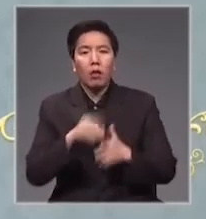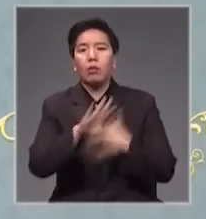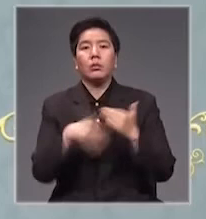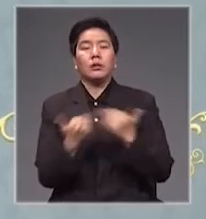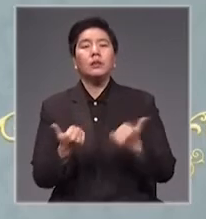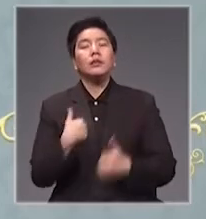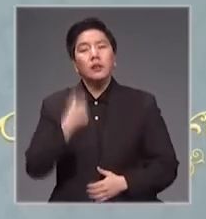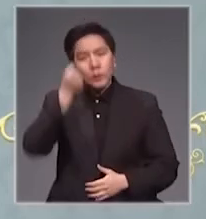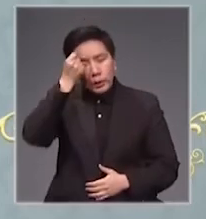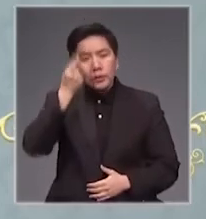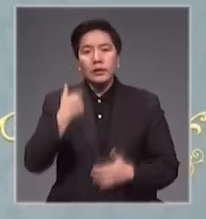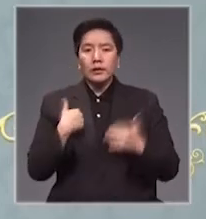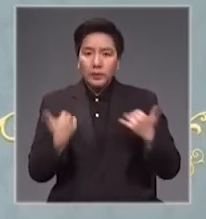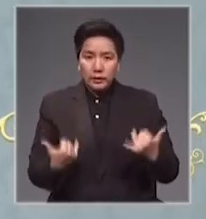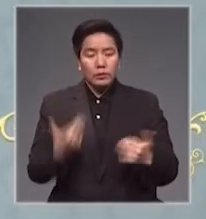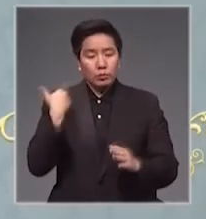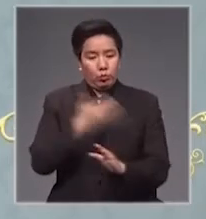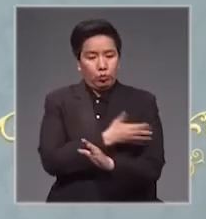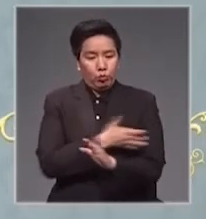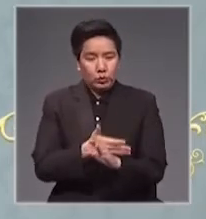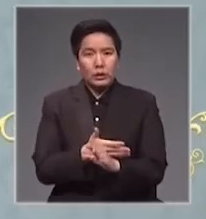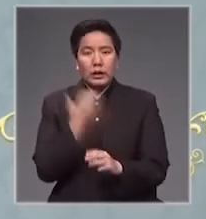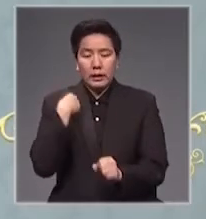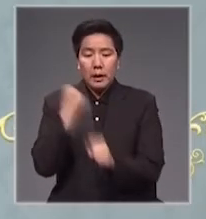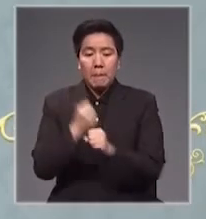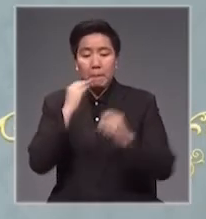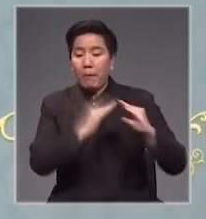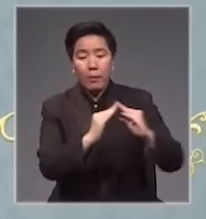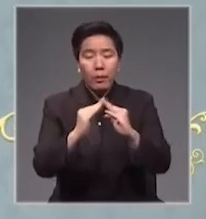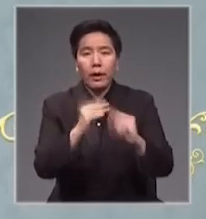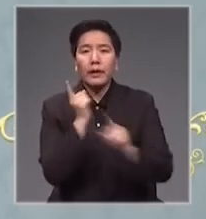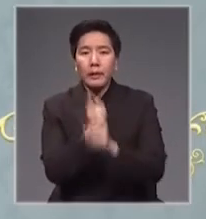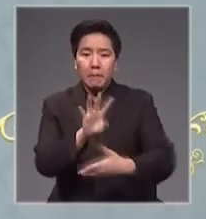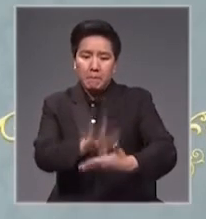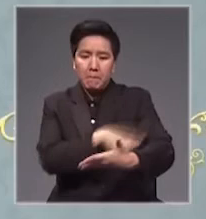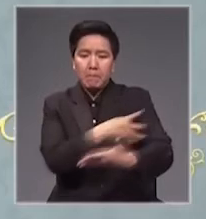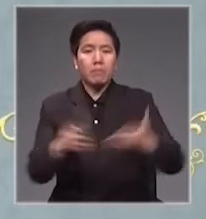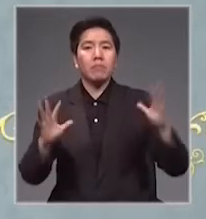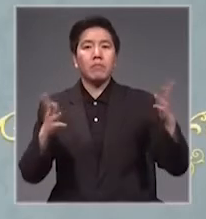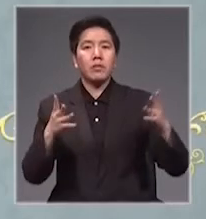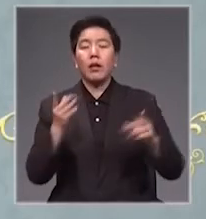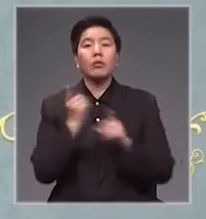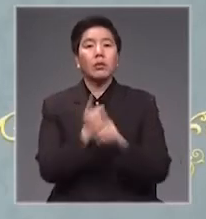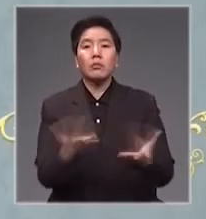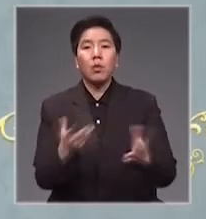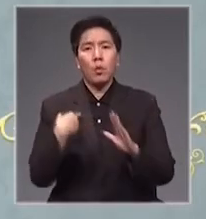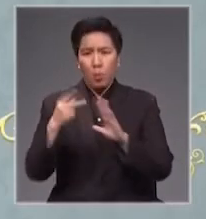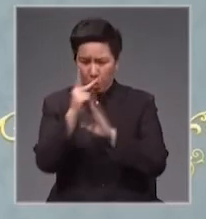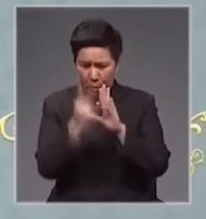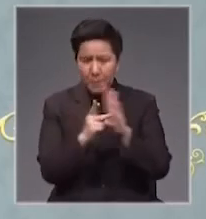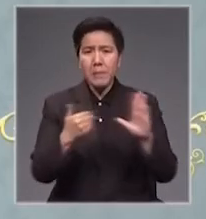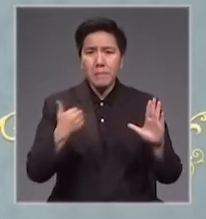ะครับเพราะว่าที่ผ่านมานั้นได้สร้างไปโดยไม่เป็นไปตามผังเมืองที่มีอยู่แล้วที่เขาทำมามีกฎหมายทุกฉบับแต่